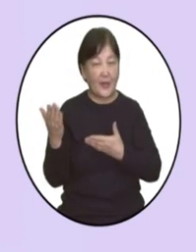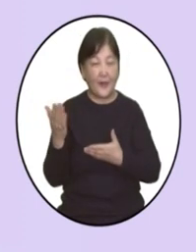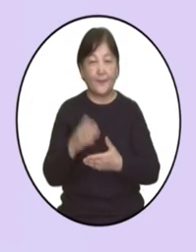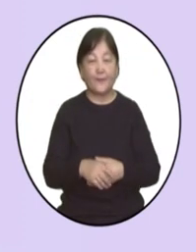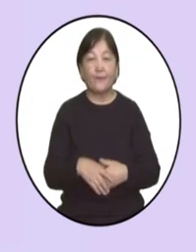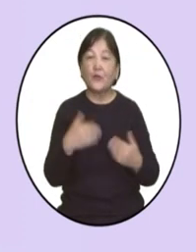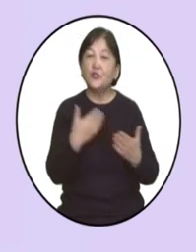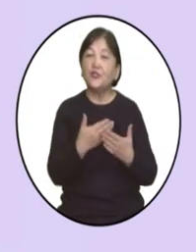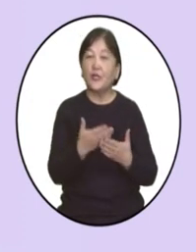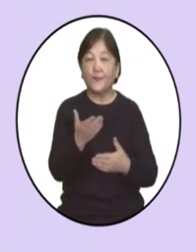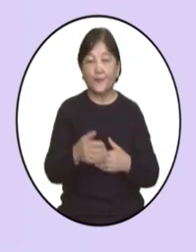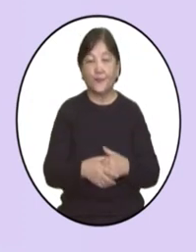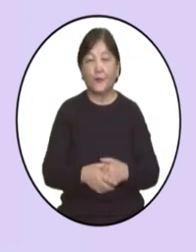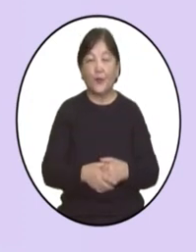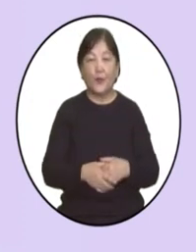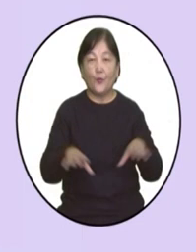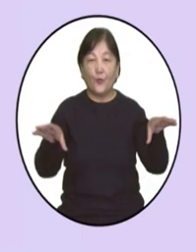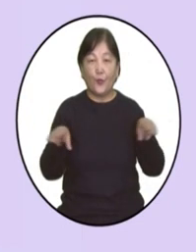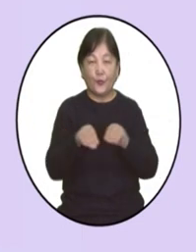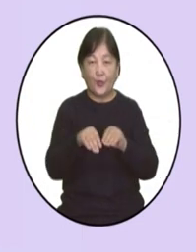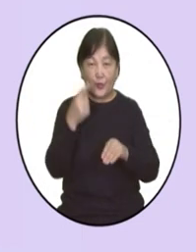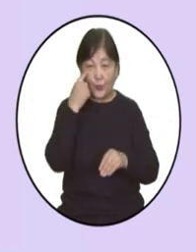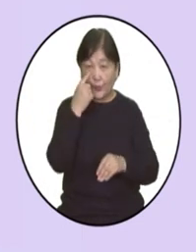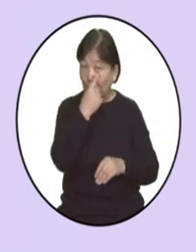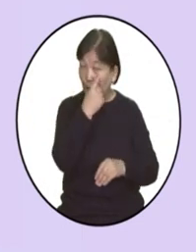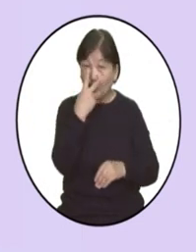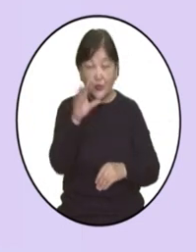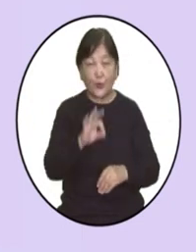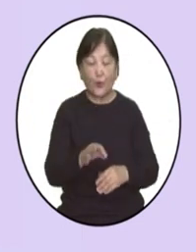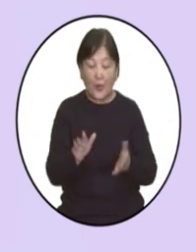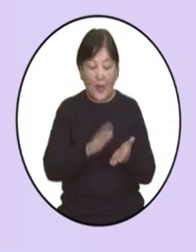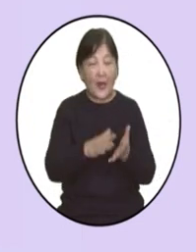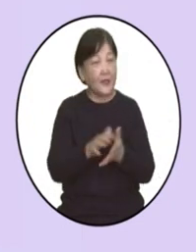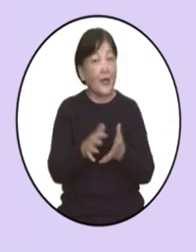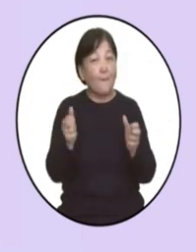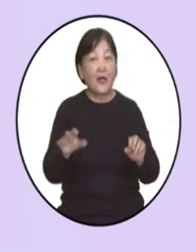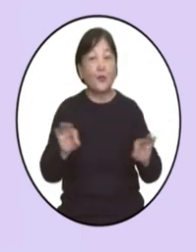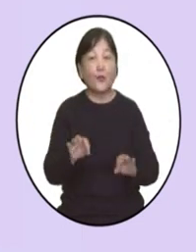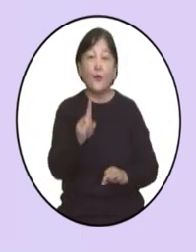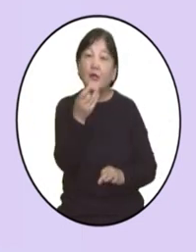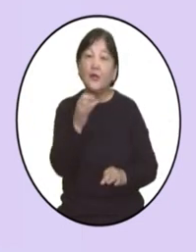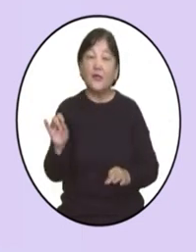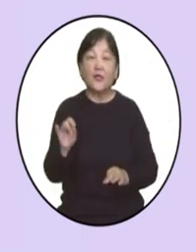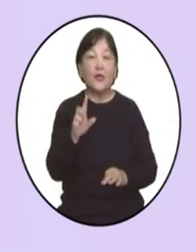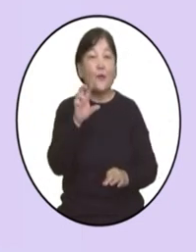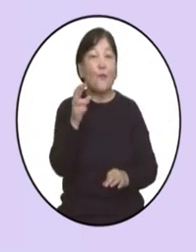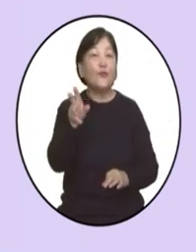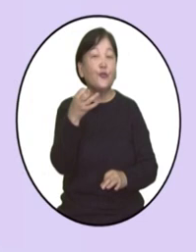За, жишээ нь бүгдээрээ энэ нүдэнд үзэгддэг үү, гарт баригддаг үү хийгээ ингээд бодитоор ингээд энд